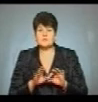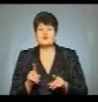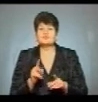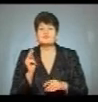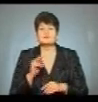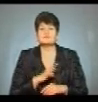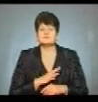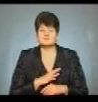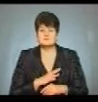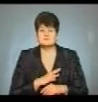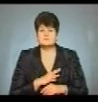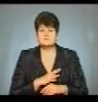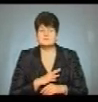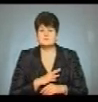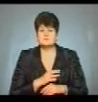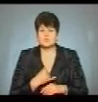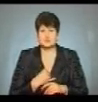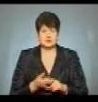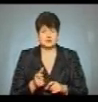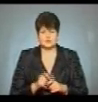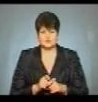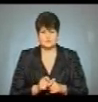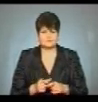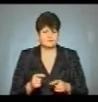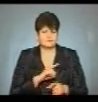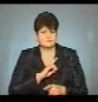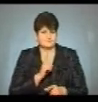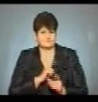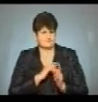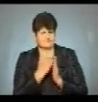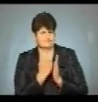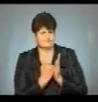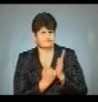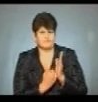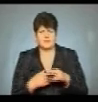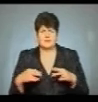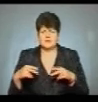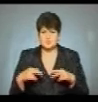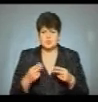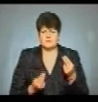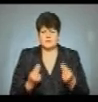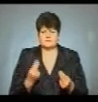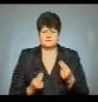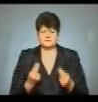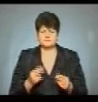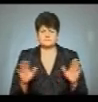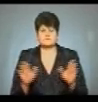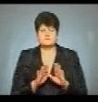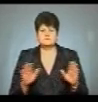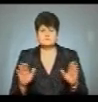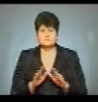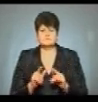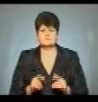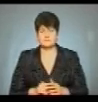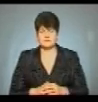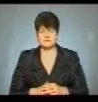навчилась. У нас дуже насичений графік. Ми танцюємо банси, співаємо